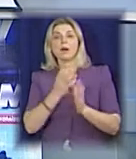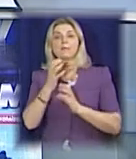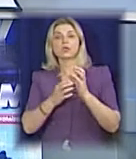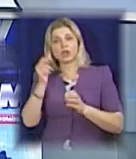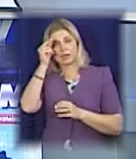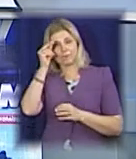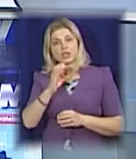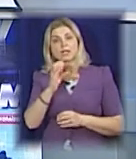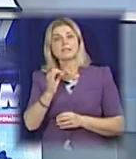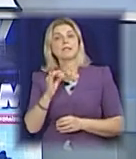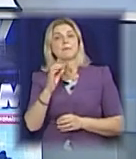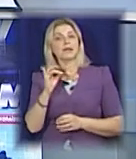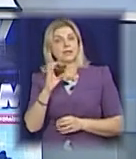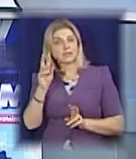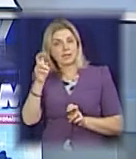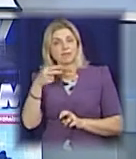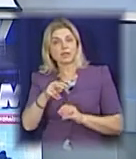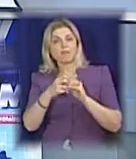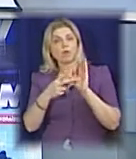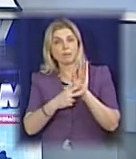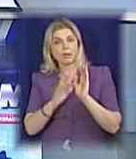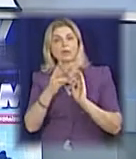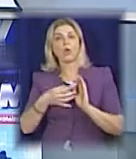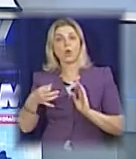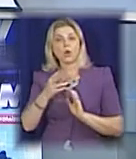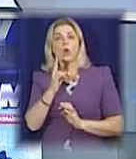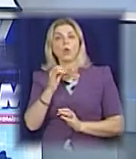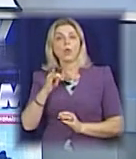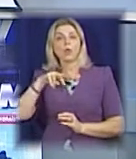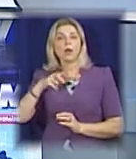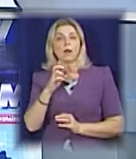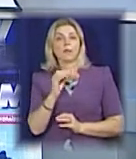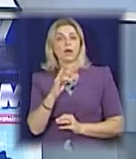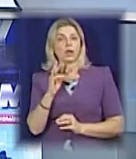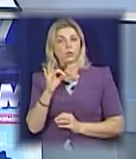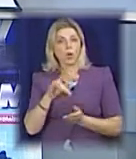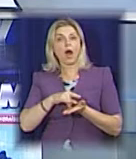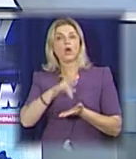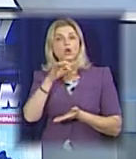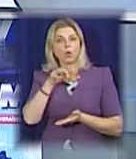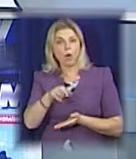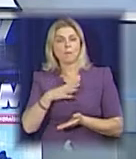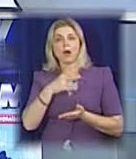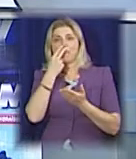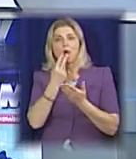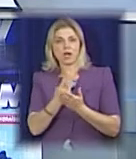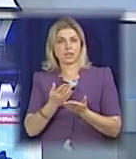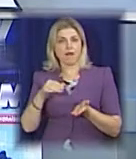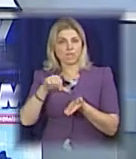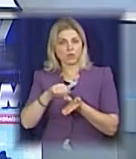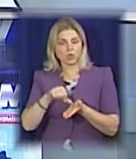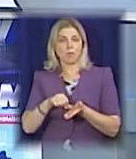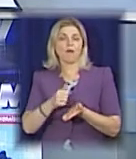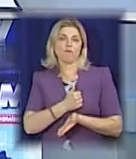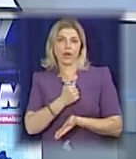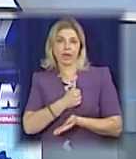навчань «СІБРИЗ-2018» на Миколаївщині на Кульбакинському аеродромі відбулись показові виступи військової авіації.